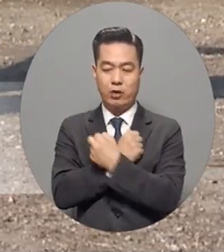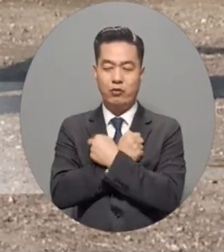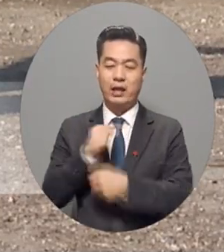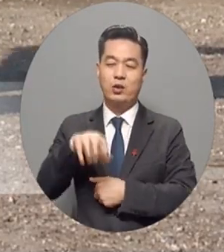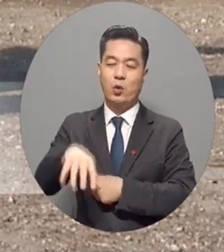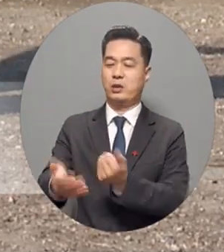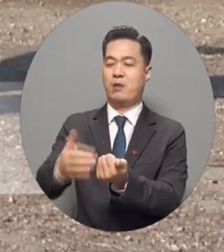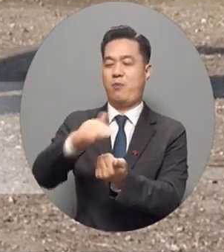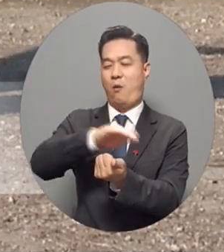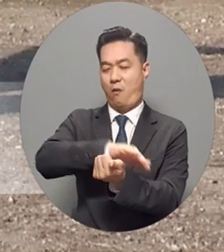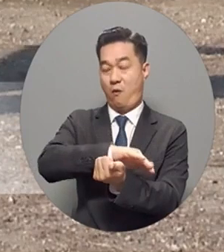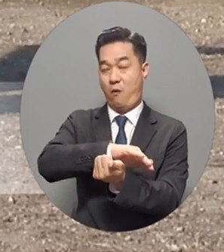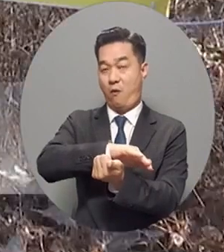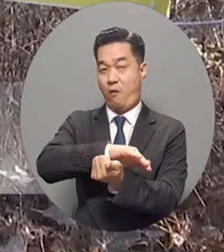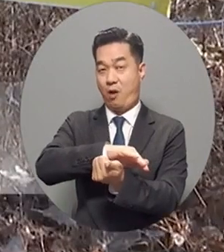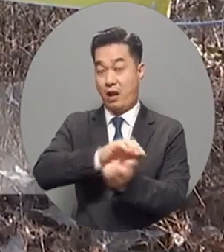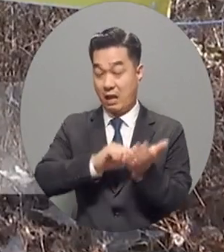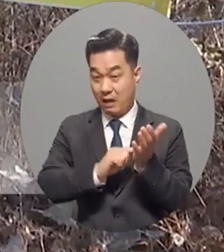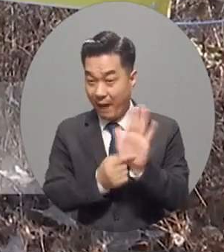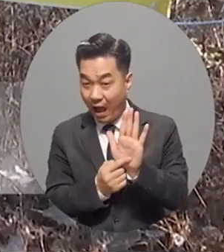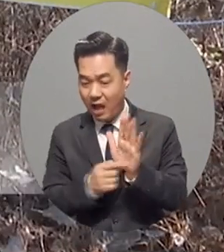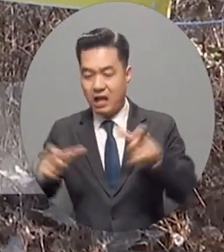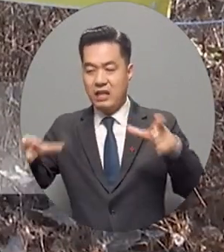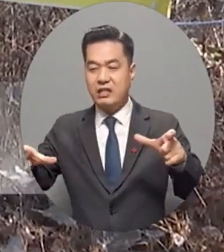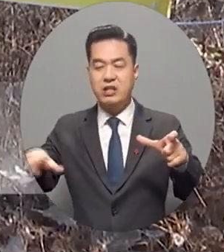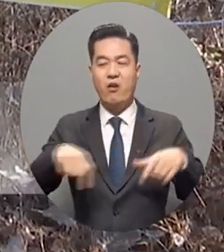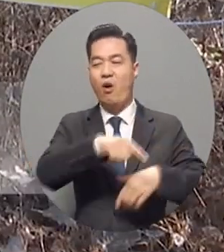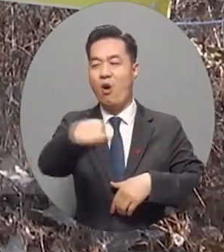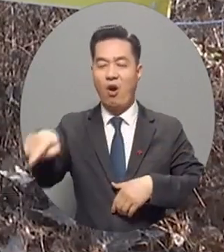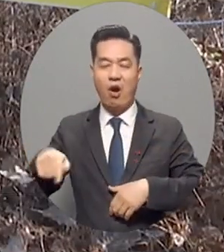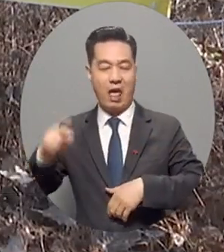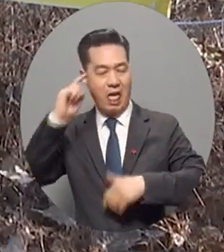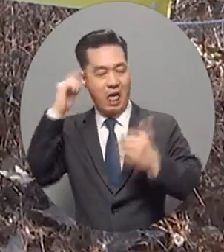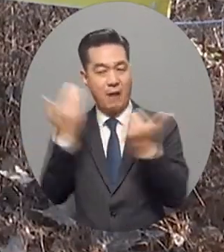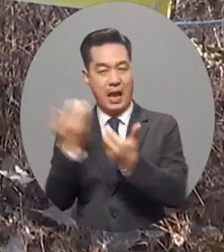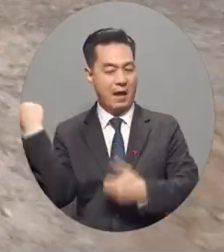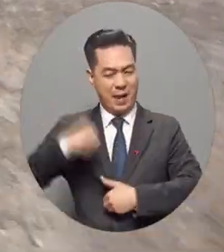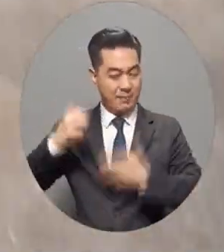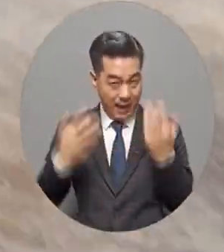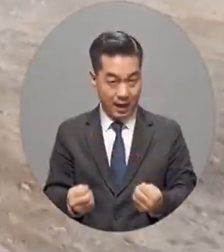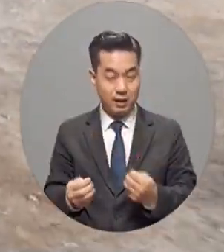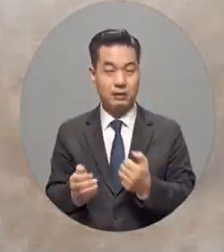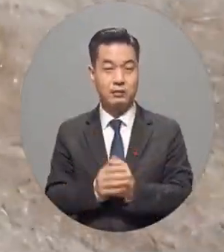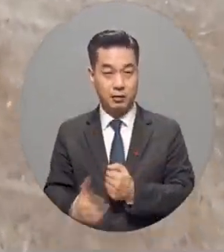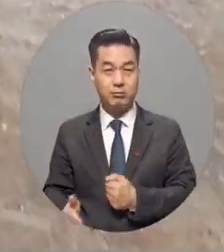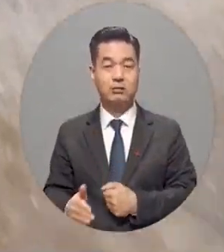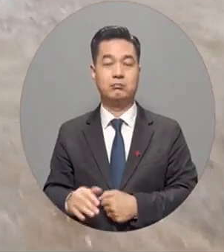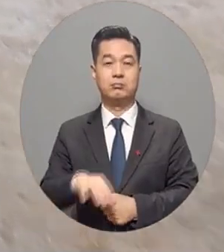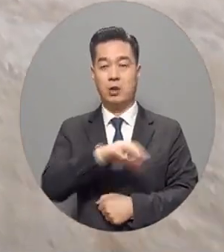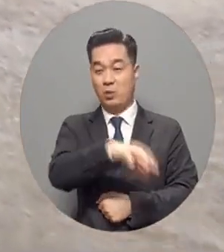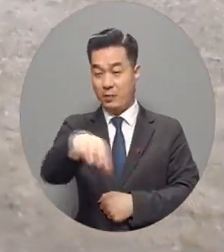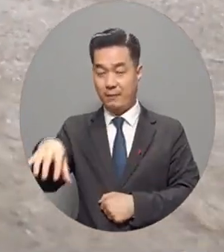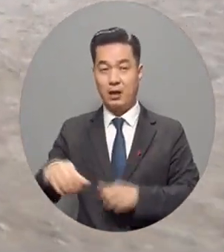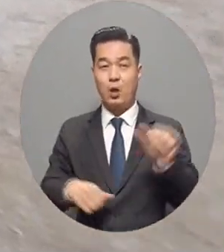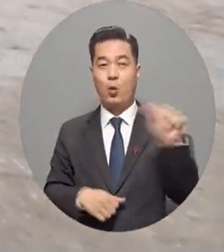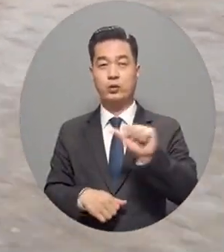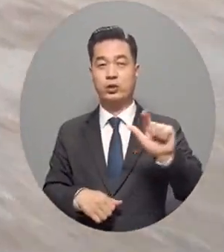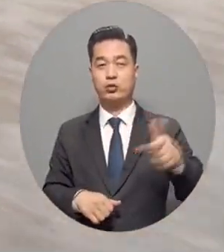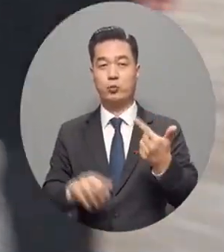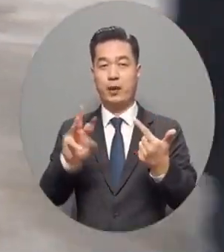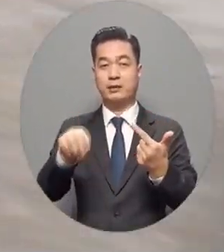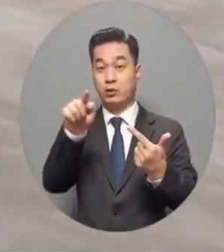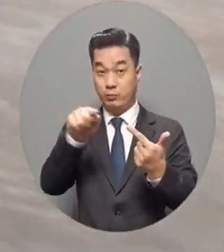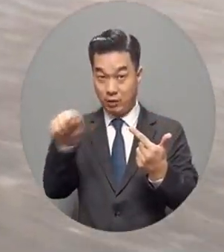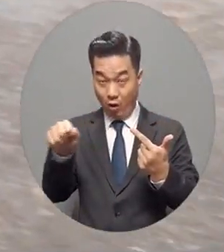움직임이 최근 알려져 지역사회의 반발이 거셌습니다. 사유지인 전망대 부지 5,600여 제곱미터를 전 씨